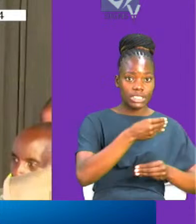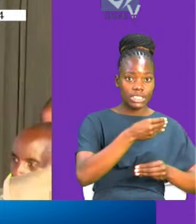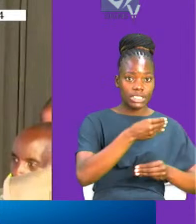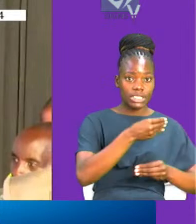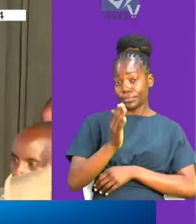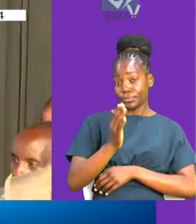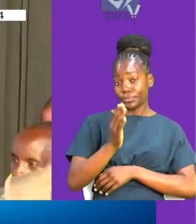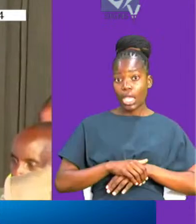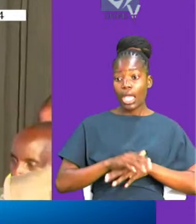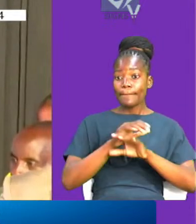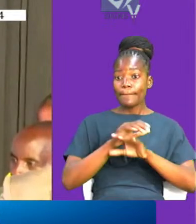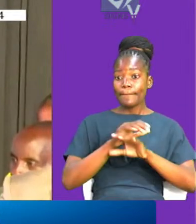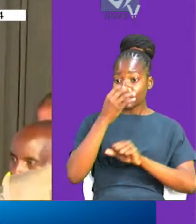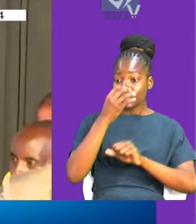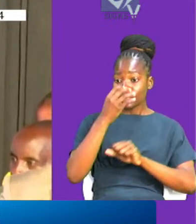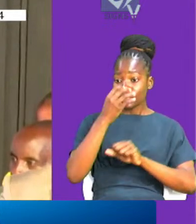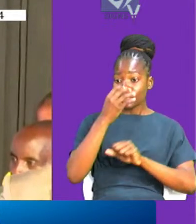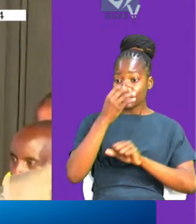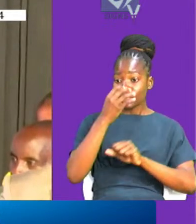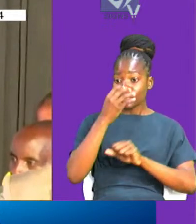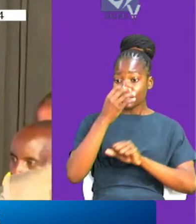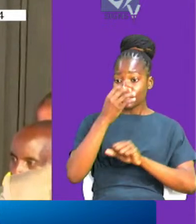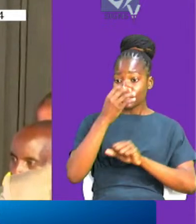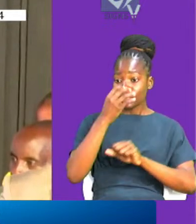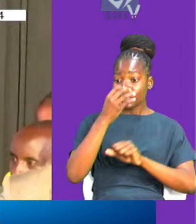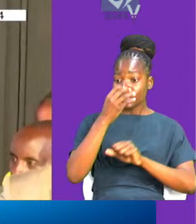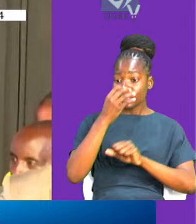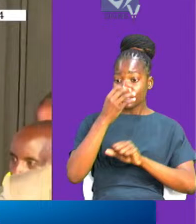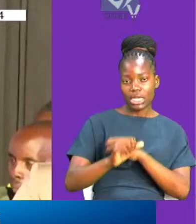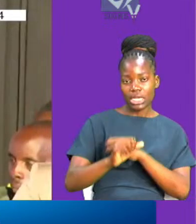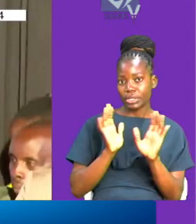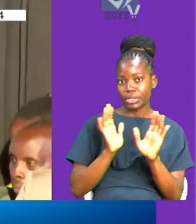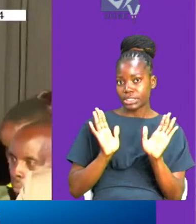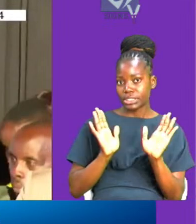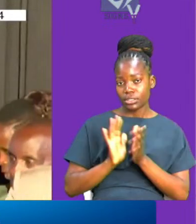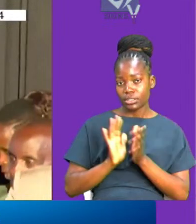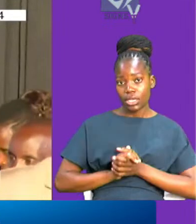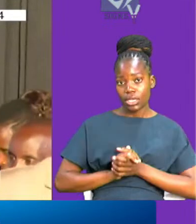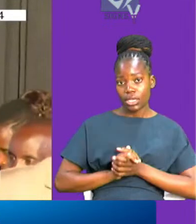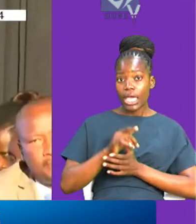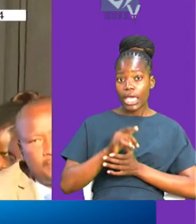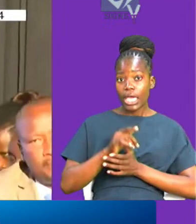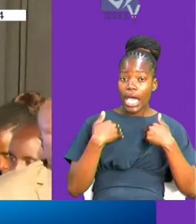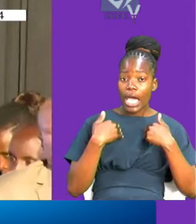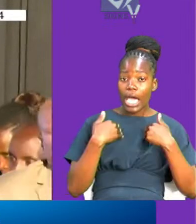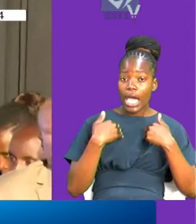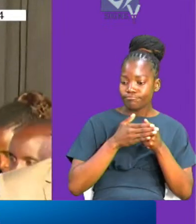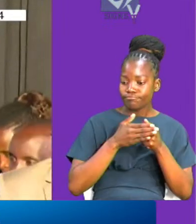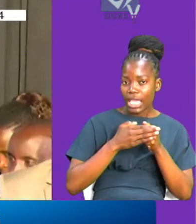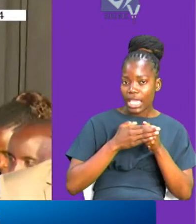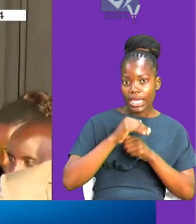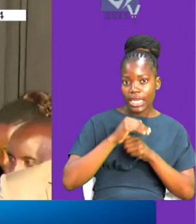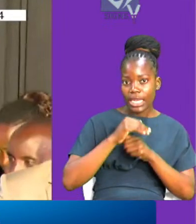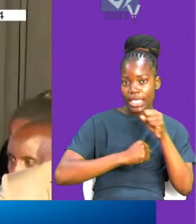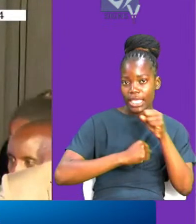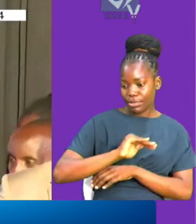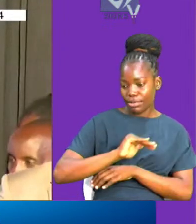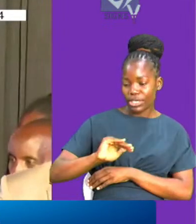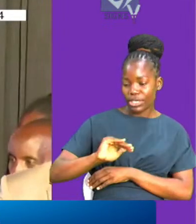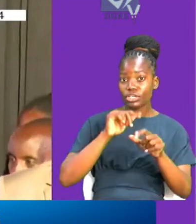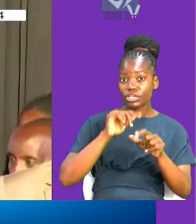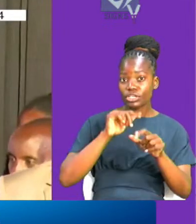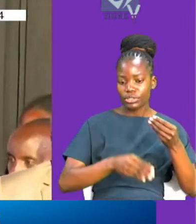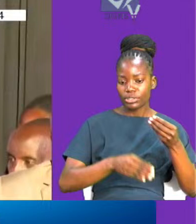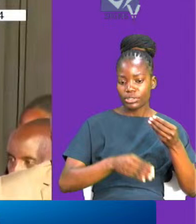William Ruto amechaguliwa juzi, mwaka moja. He has 9 years to go. You are talking about succeeding him.